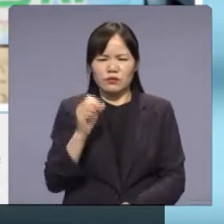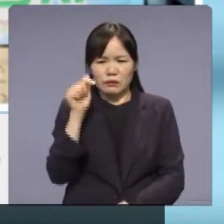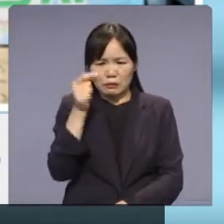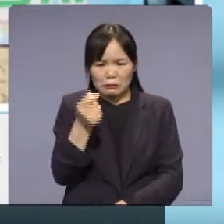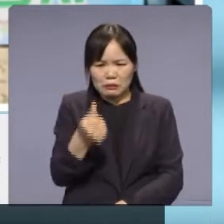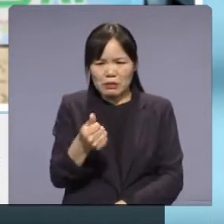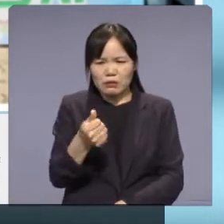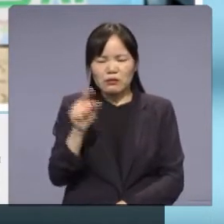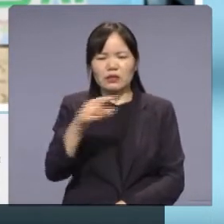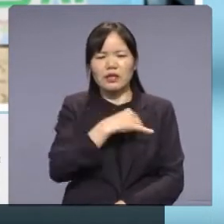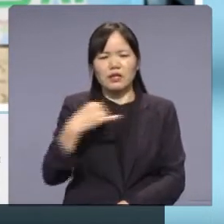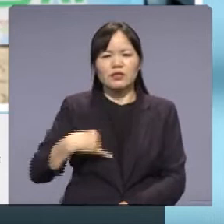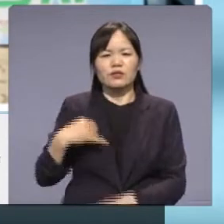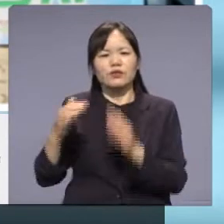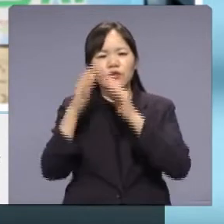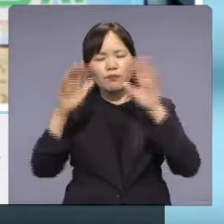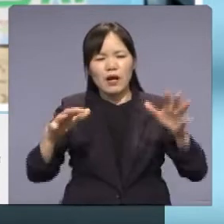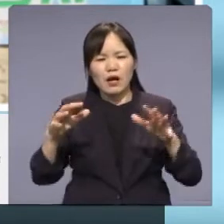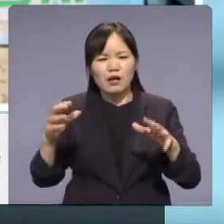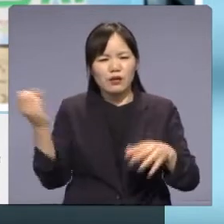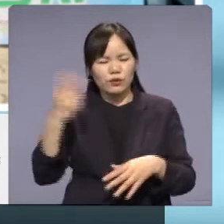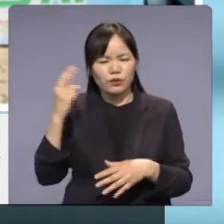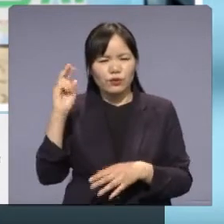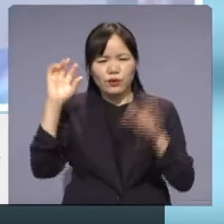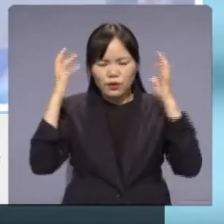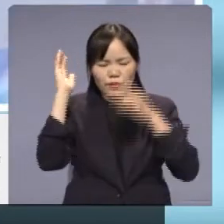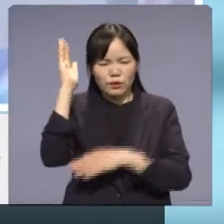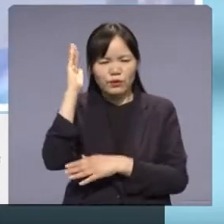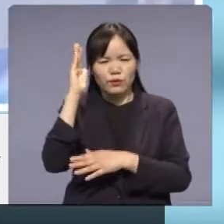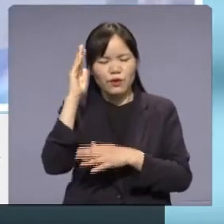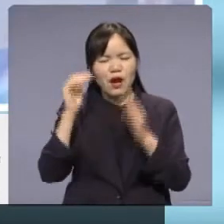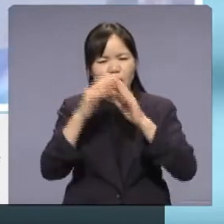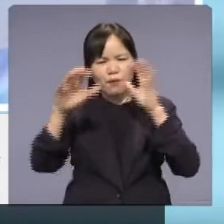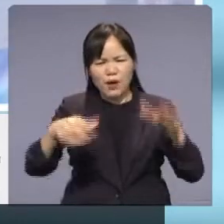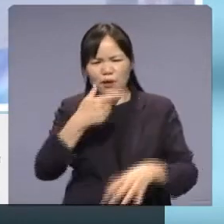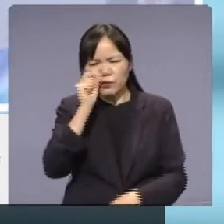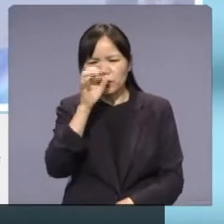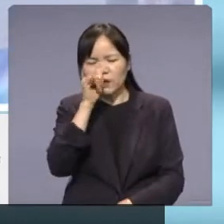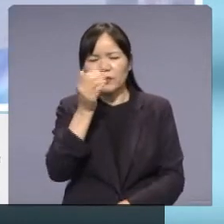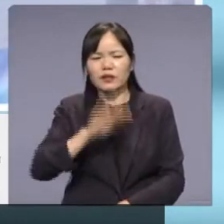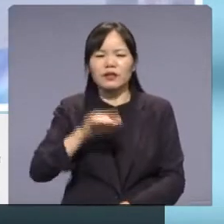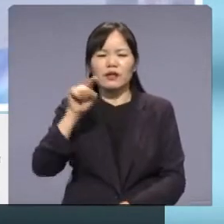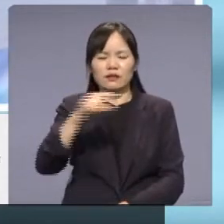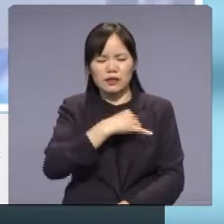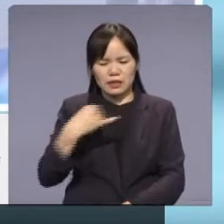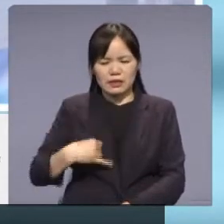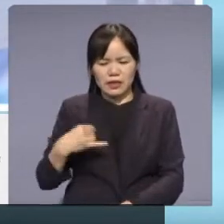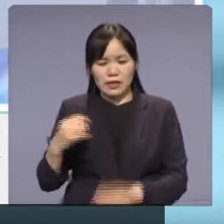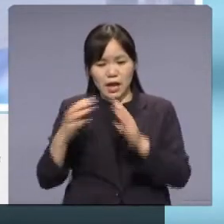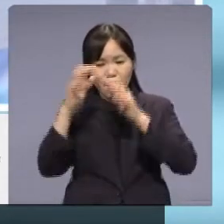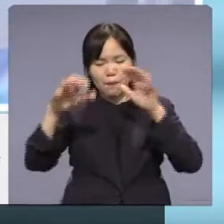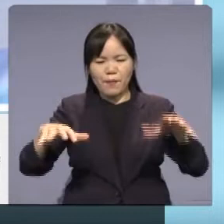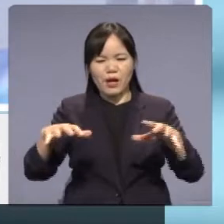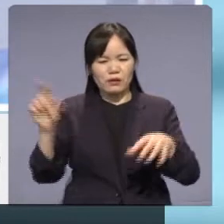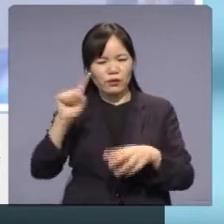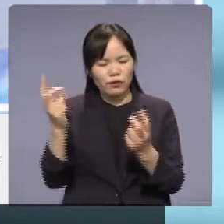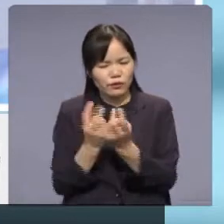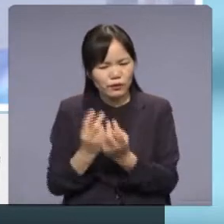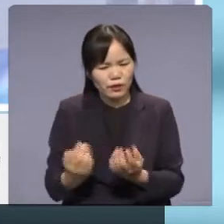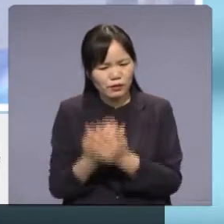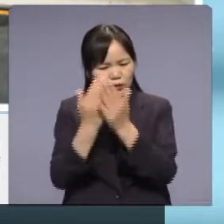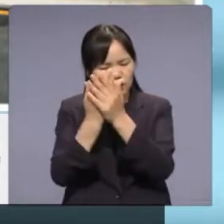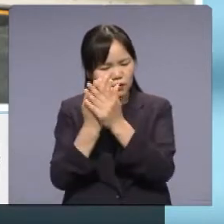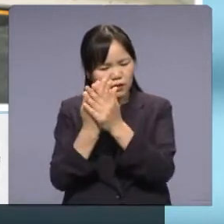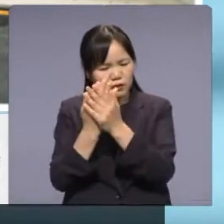차이나타운이라든가 동화마을 쪽에 부족한 부분이 조금 있어서 그런데 그것도 차이나타운도 지금 어떻게 하는 것이 더 활성화시킬까 하는 용역을 좀 하고